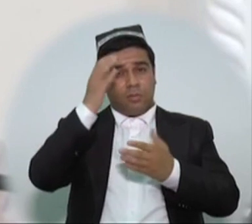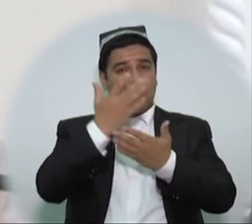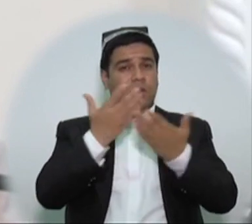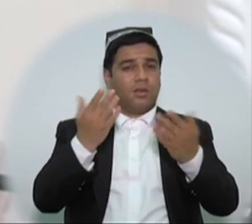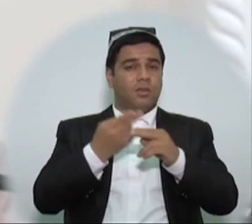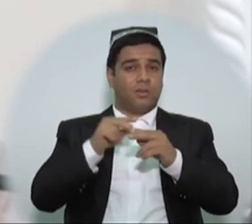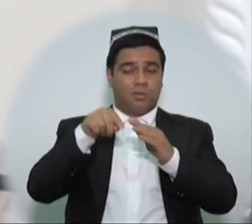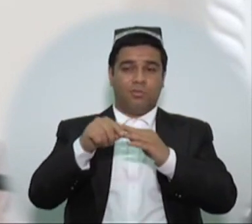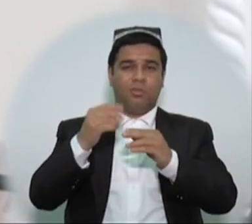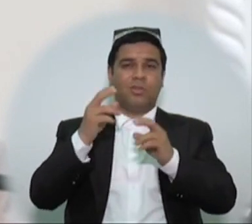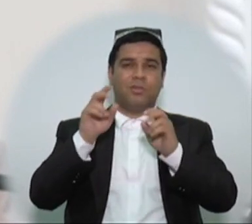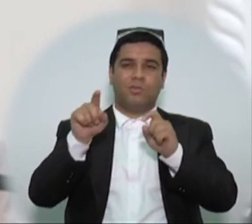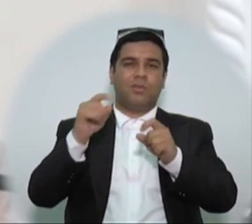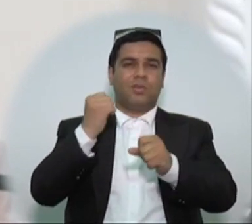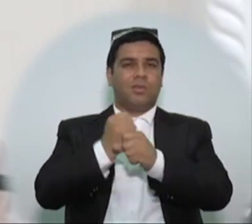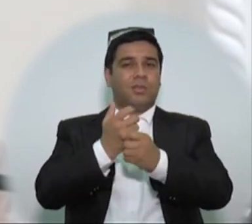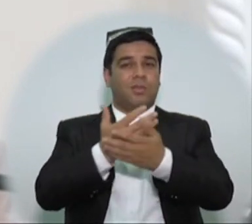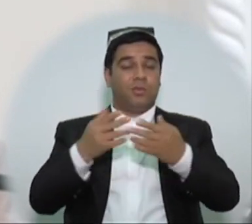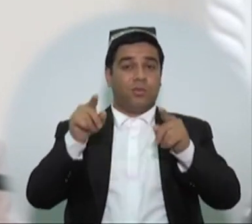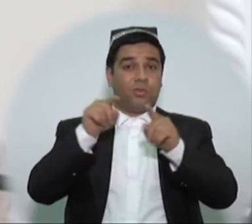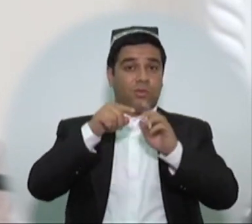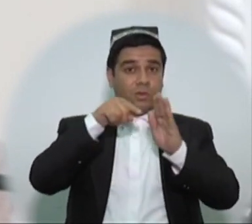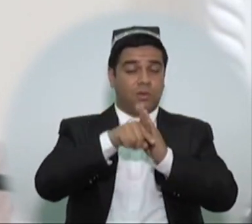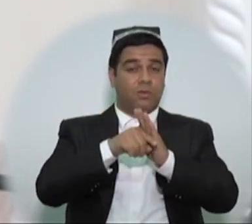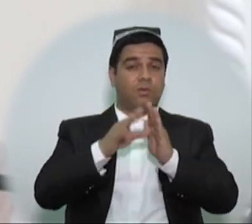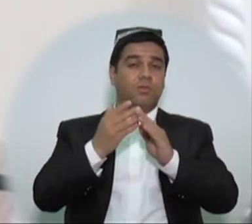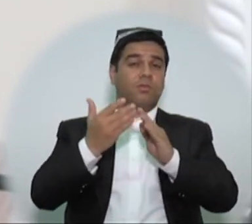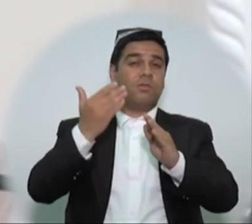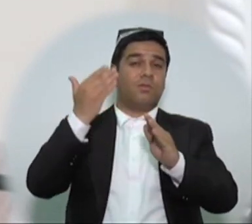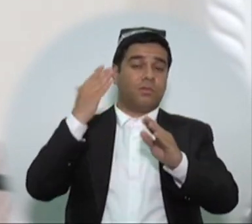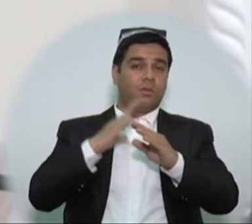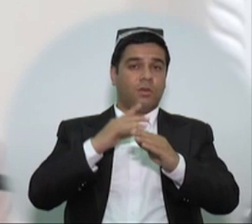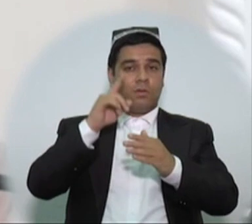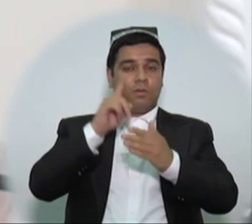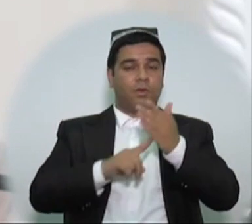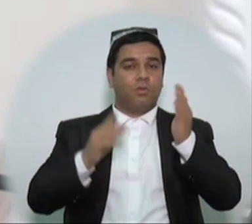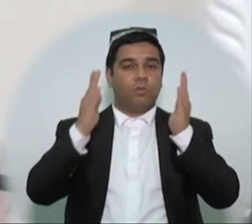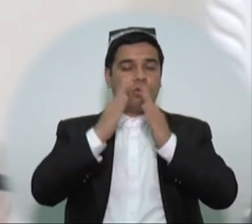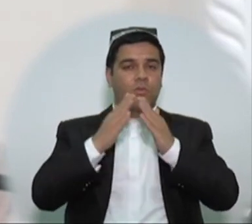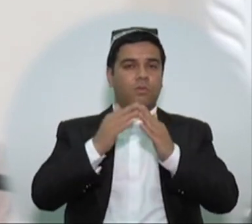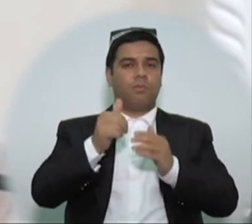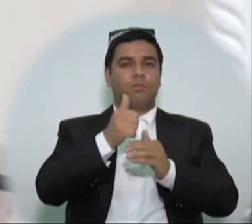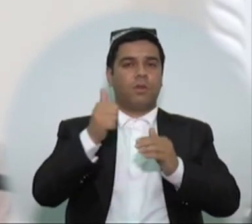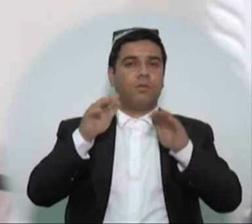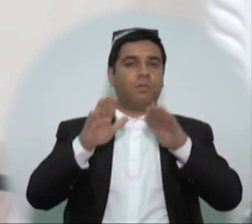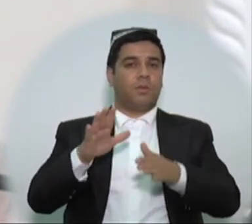sohasini qaraydigan bo'lsak, o'sha yerda, o'sha vaqtlarda musulmonlar peshqadam